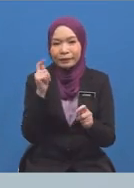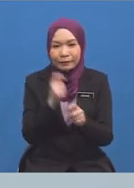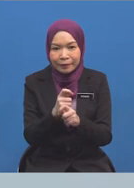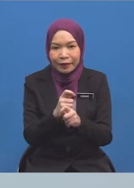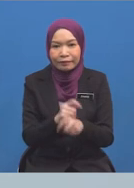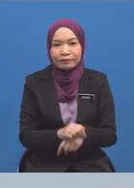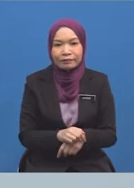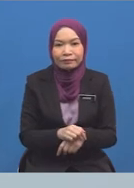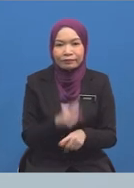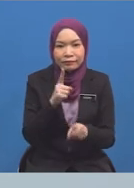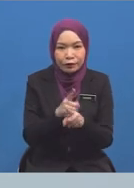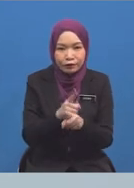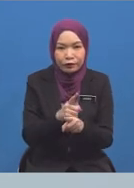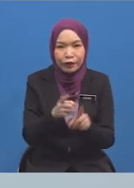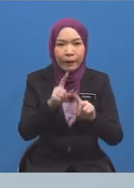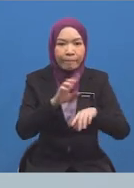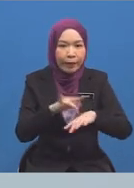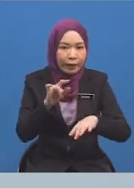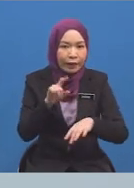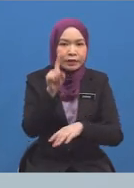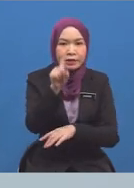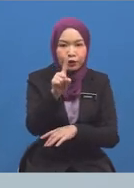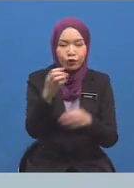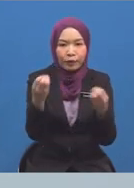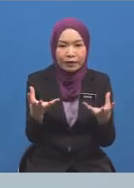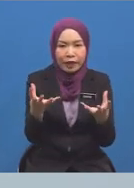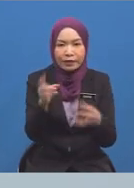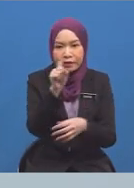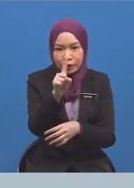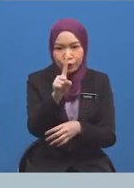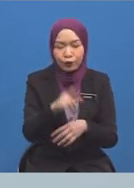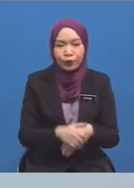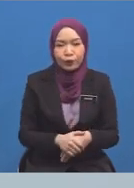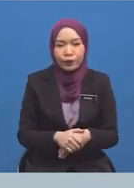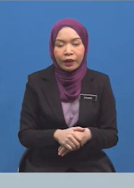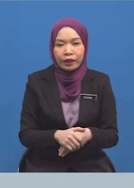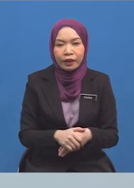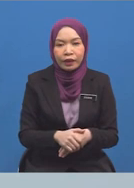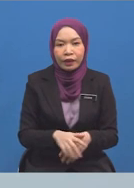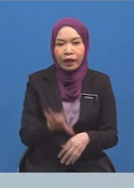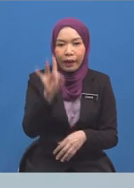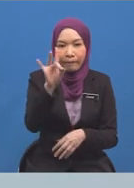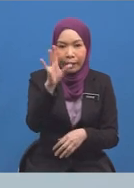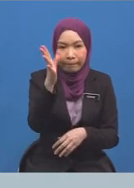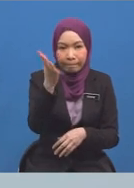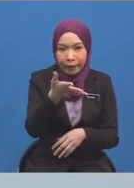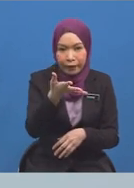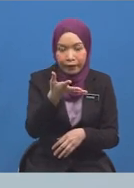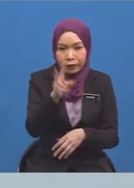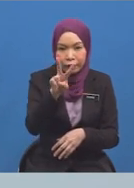dipanggil satu pecahan satu lagi adalah 1812